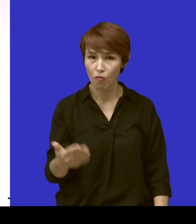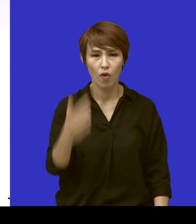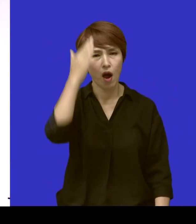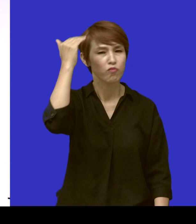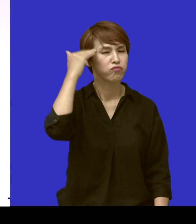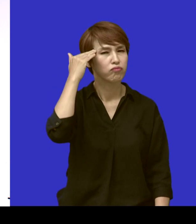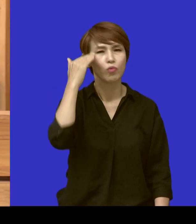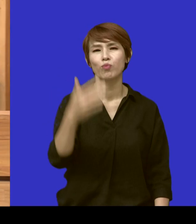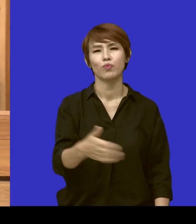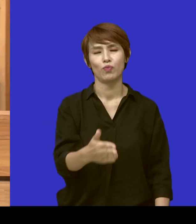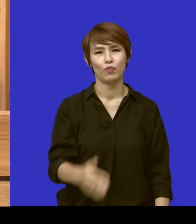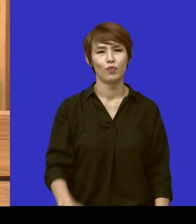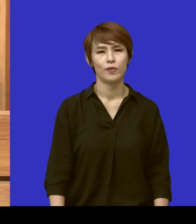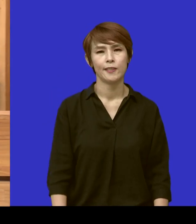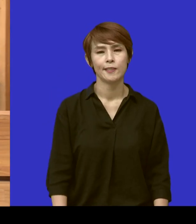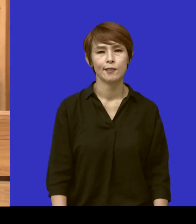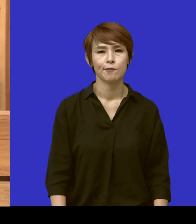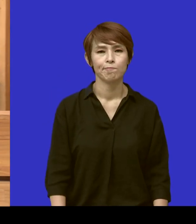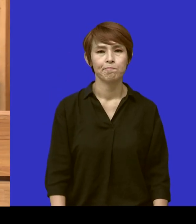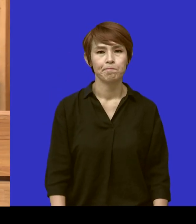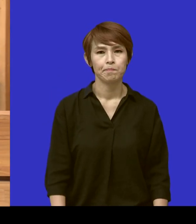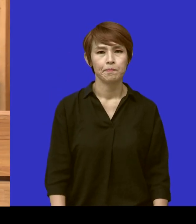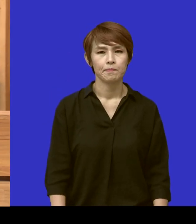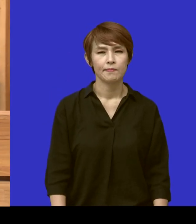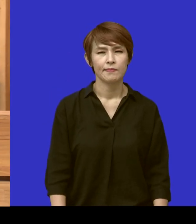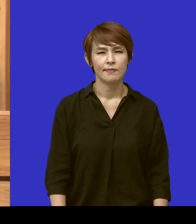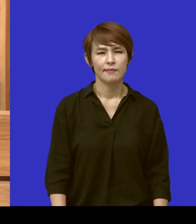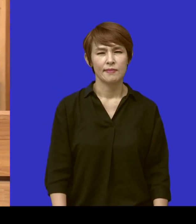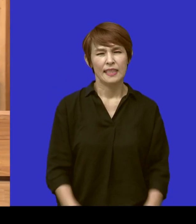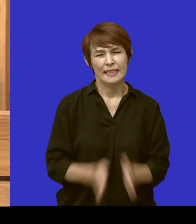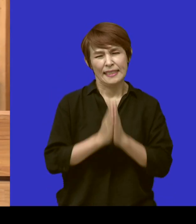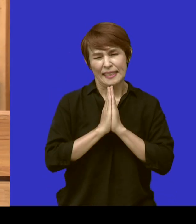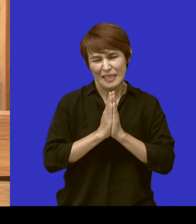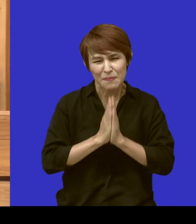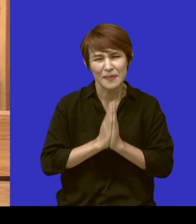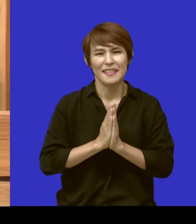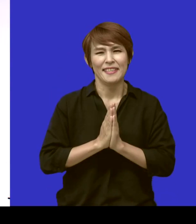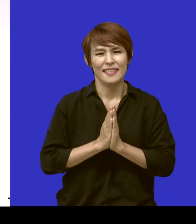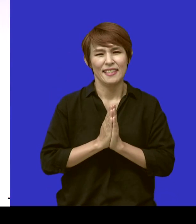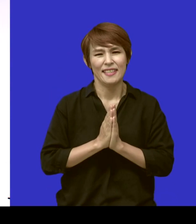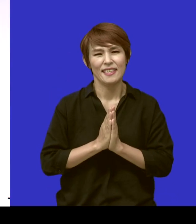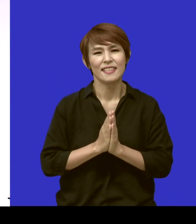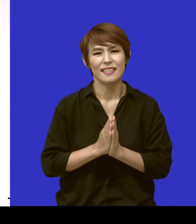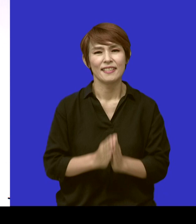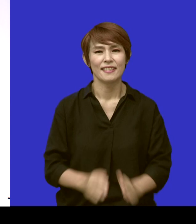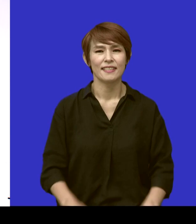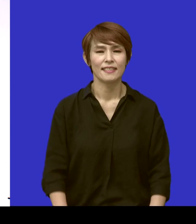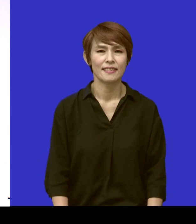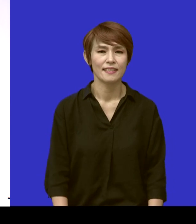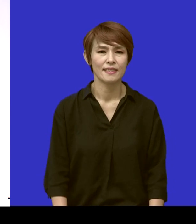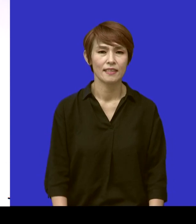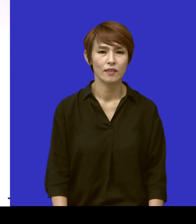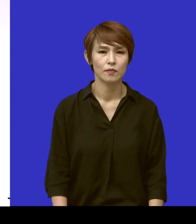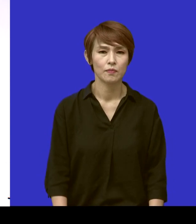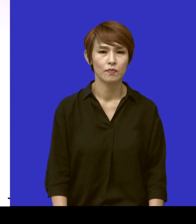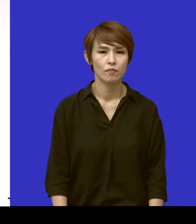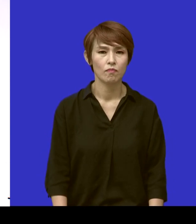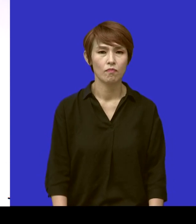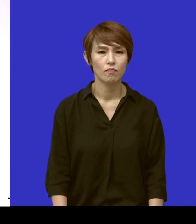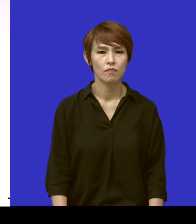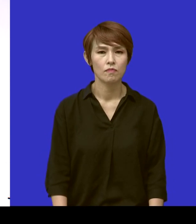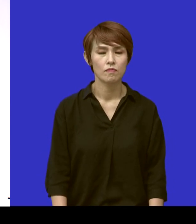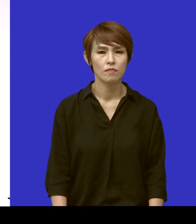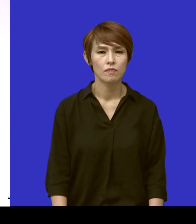한국은 없어요. 아. 예. 그래서 제발 아. 예. 사실 장애